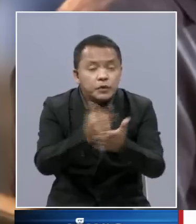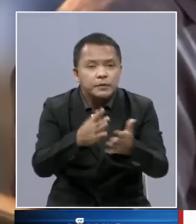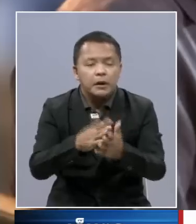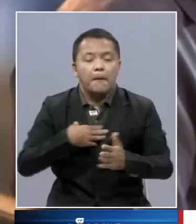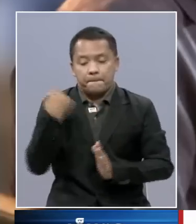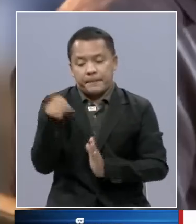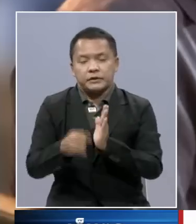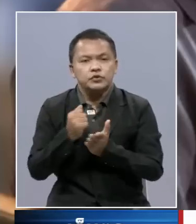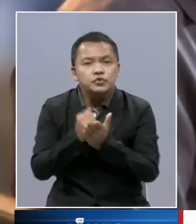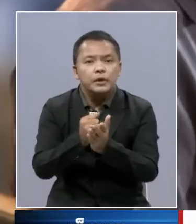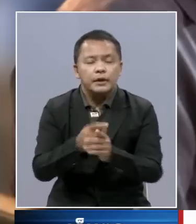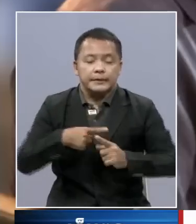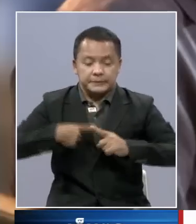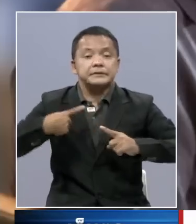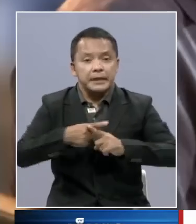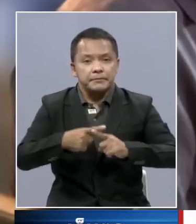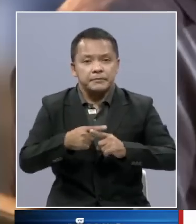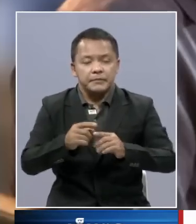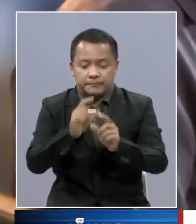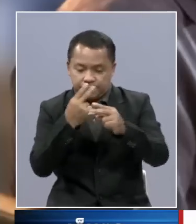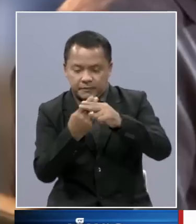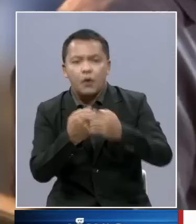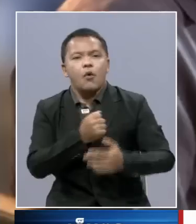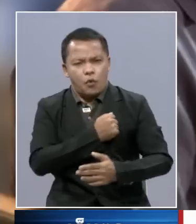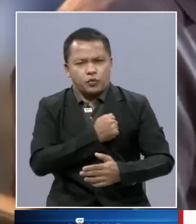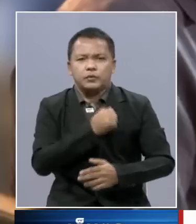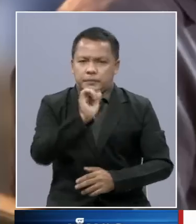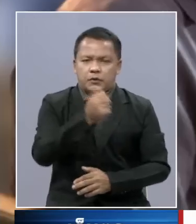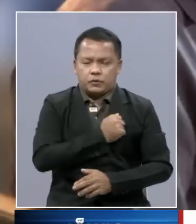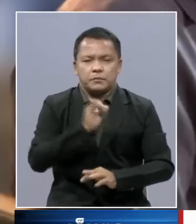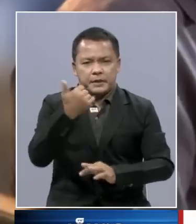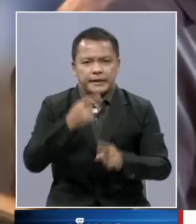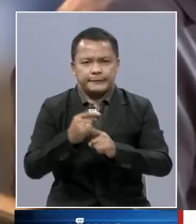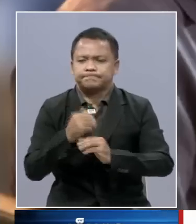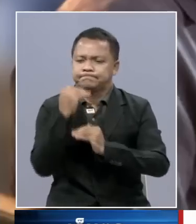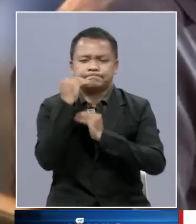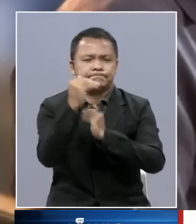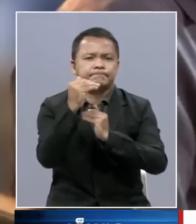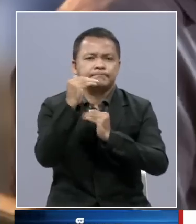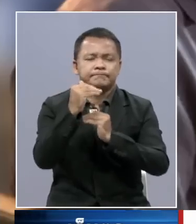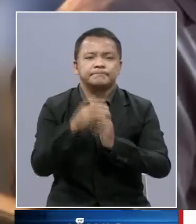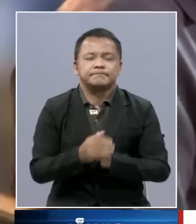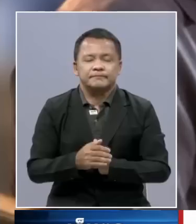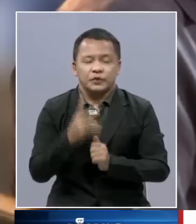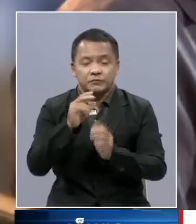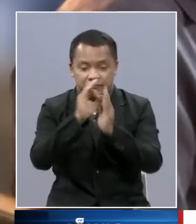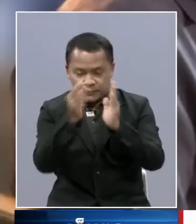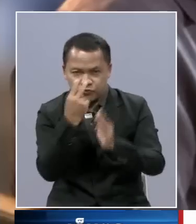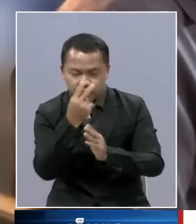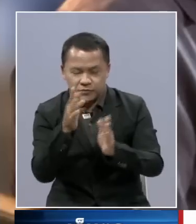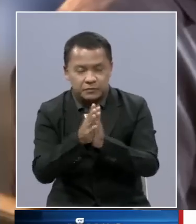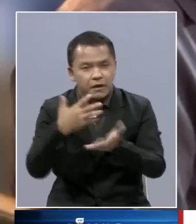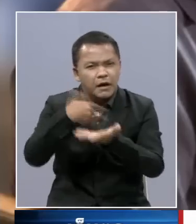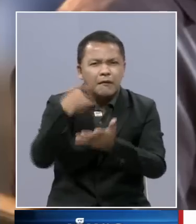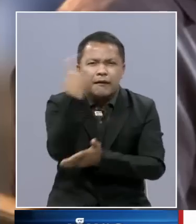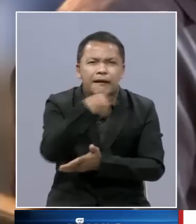กูก็ผิดช่วยมันกูก็เจ็บแล้วก็ติดแฮชแท็กความอดทนบางทีก็มีขีดจำกัดนะครับทีนี้ชาวเน็ตเขาก็ตั้งข้อสังเกตว่าเอ๊ะพูด